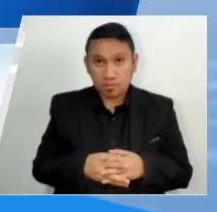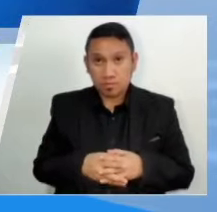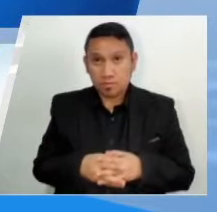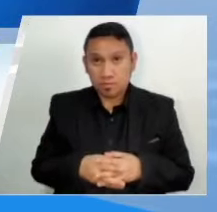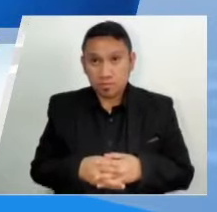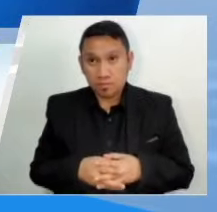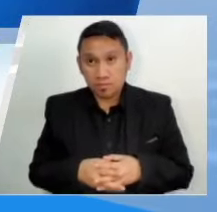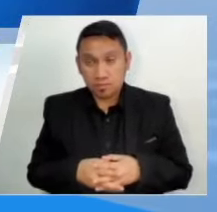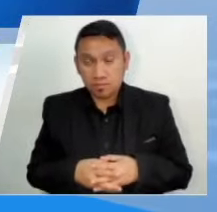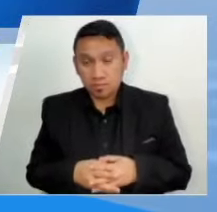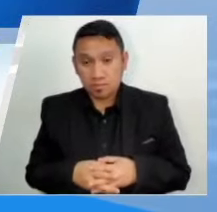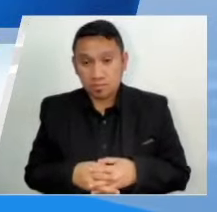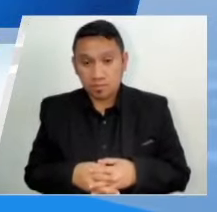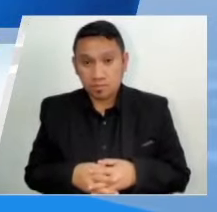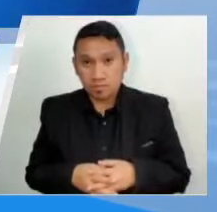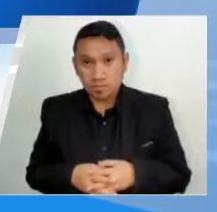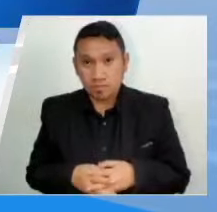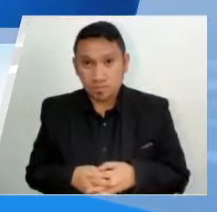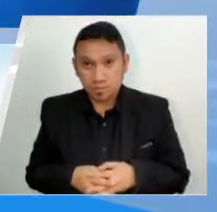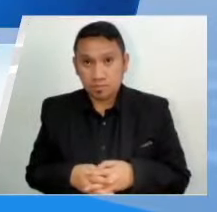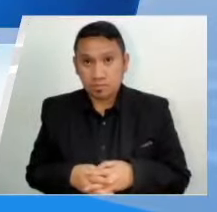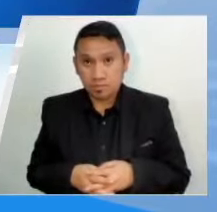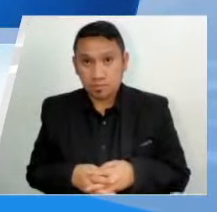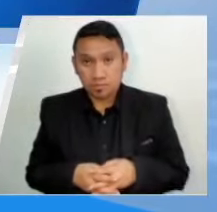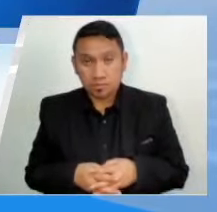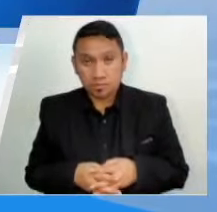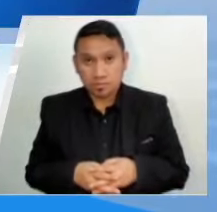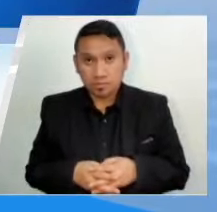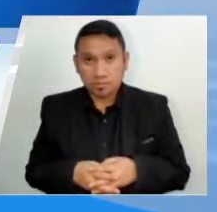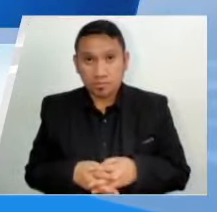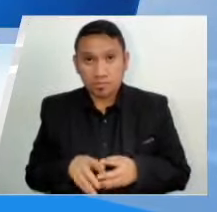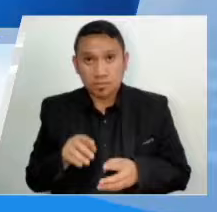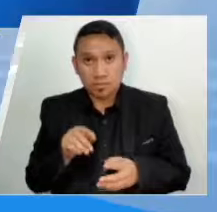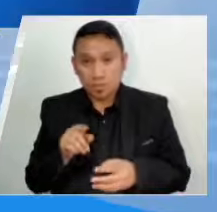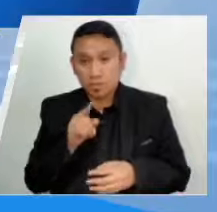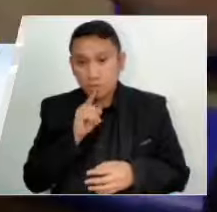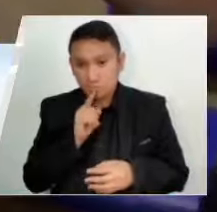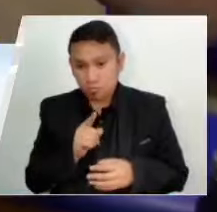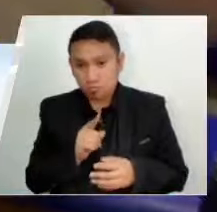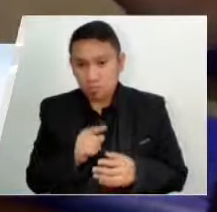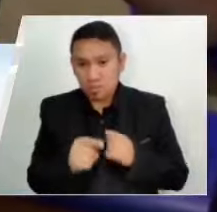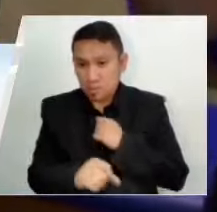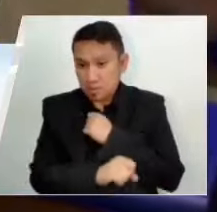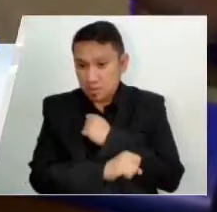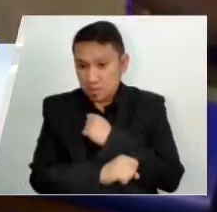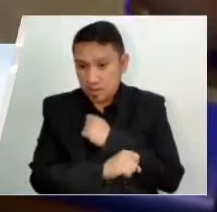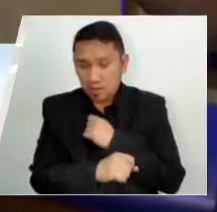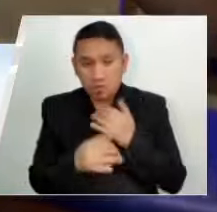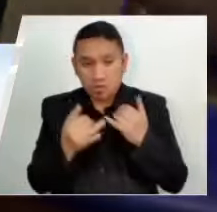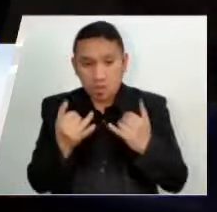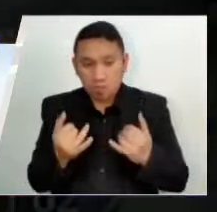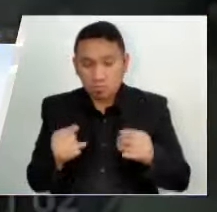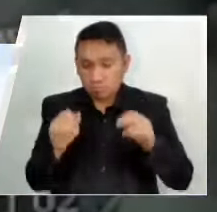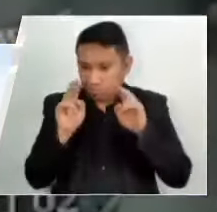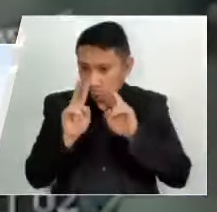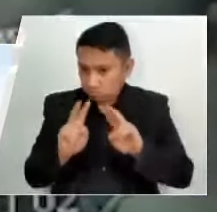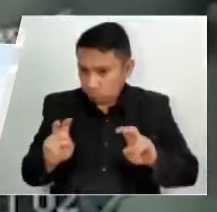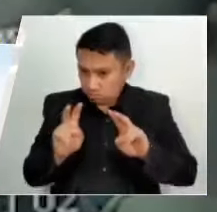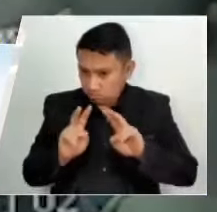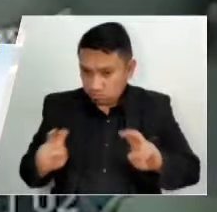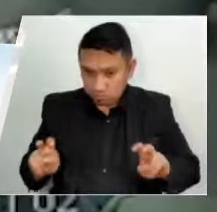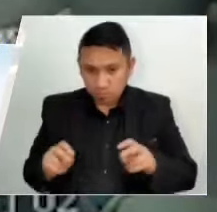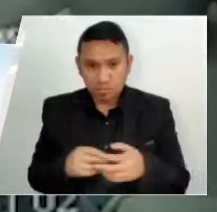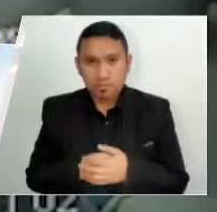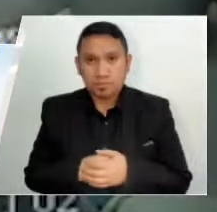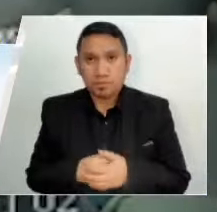documenting it, you call it robbery. It's plain robbery. Matapos ang malalim na investigasyon ng NCR Police Office, 10 pulis